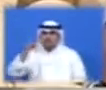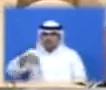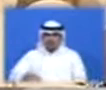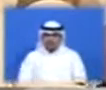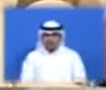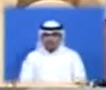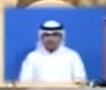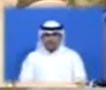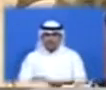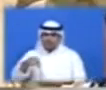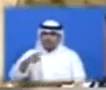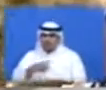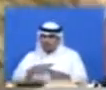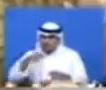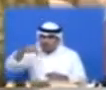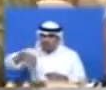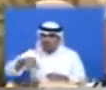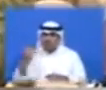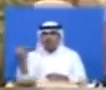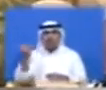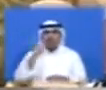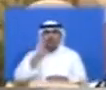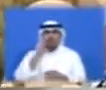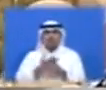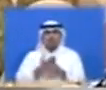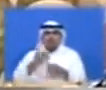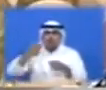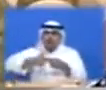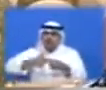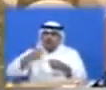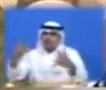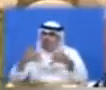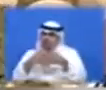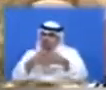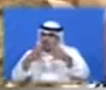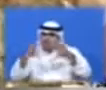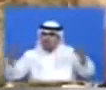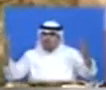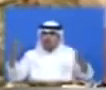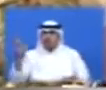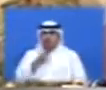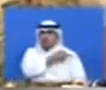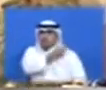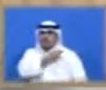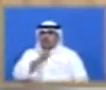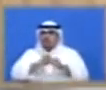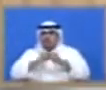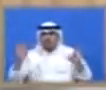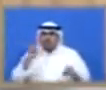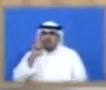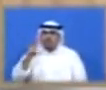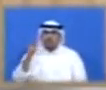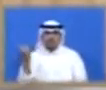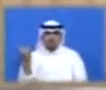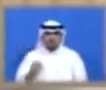الكويت دولة فيها منشآت نفطية، في احتمال أن يكون في هناك أي تسرب أو شيء، فعندنا القدرة أن نتعامل مع مثل هذه الأوضاع. الهدف